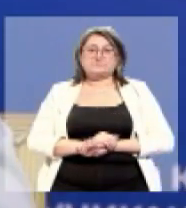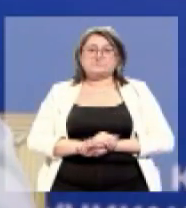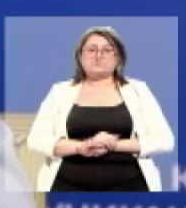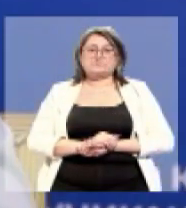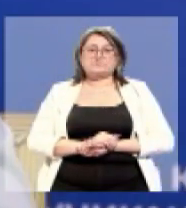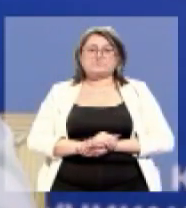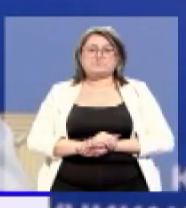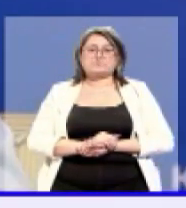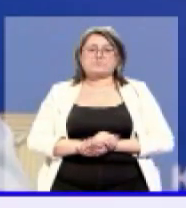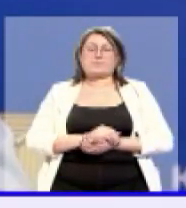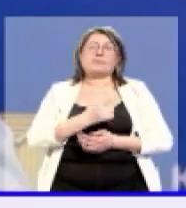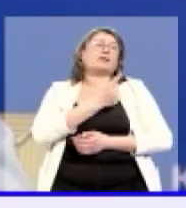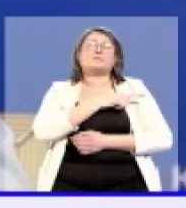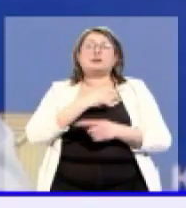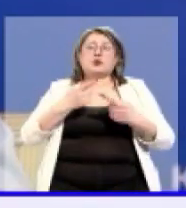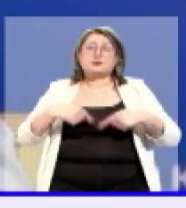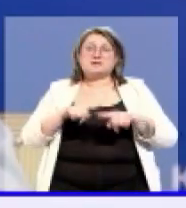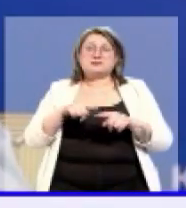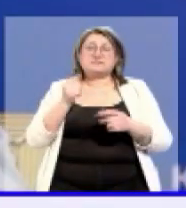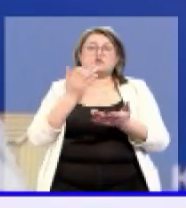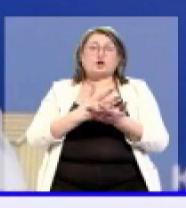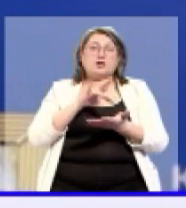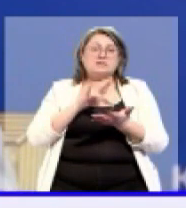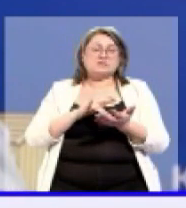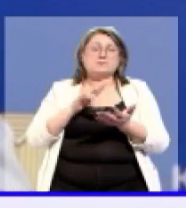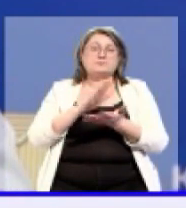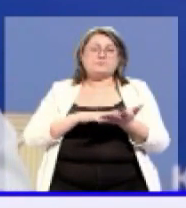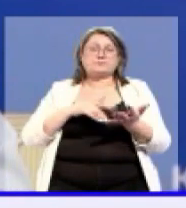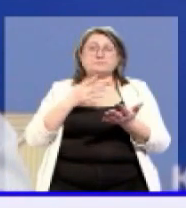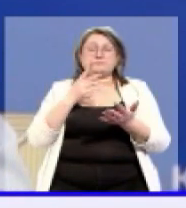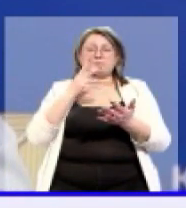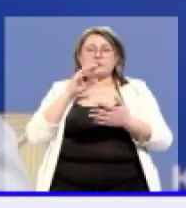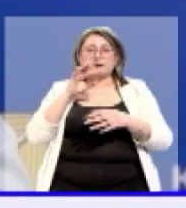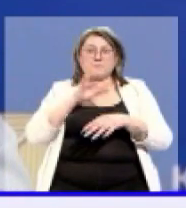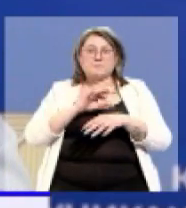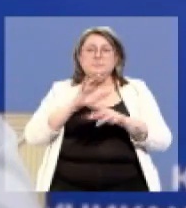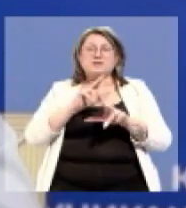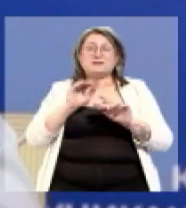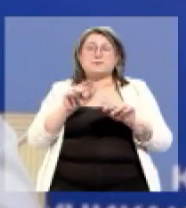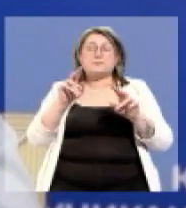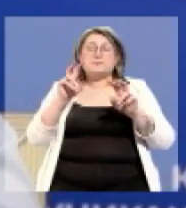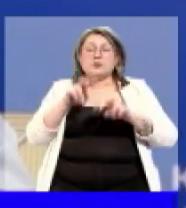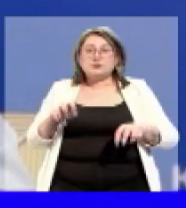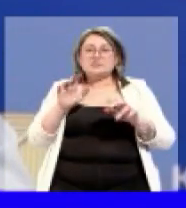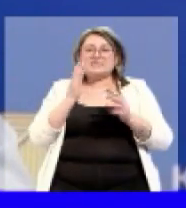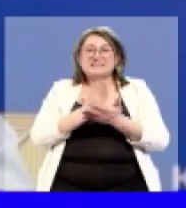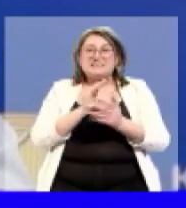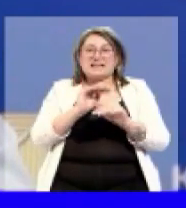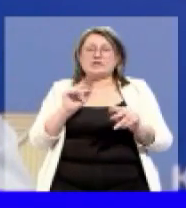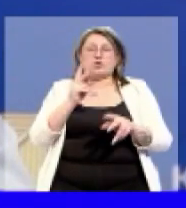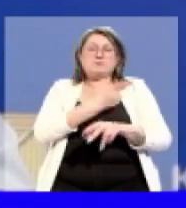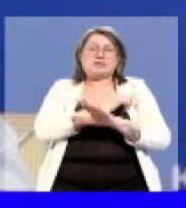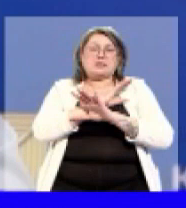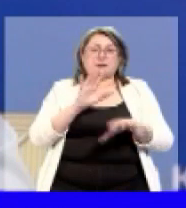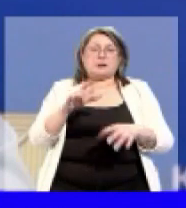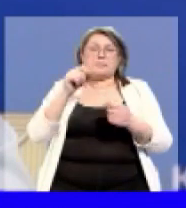Елорданың медициналық ұйымдары мен ұлттық вакцинация күнтізбесіне сәйкес вакцинация алмаған балаларды анықтау жұмыстары жалғасуда. Осылайша